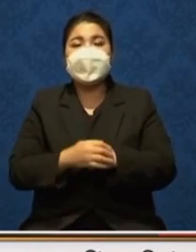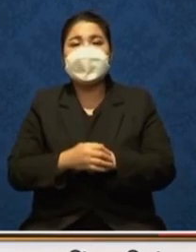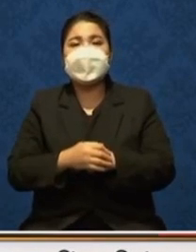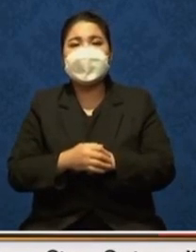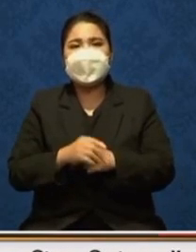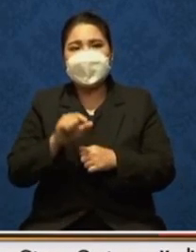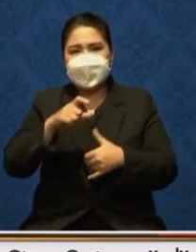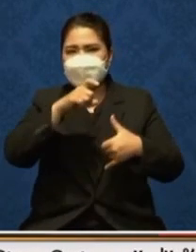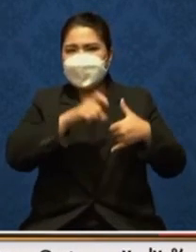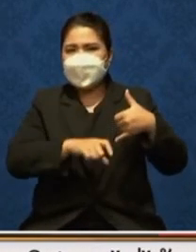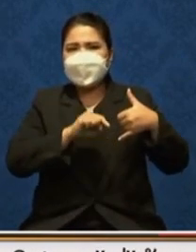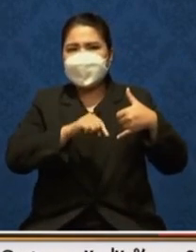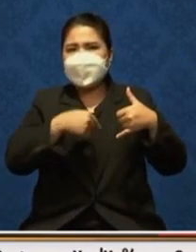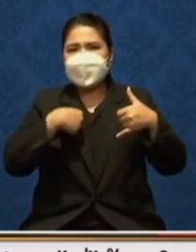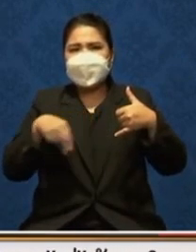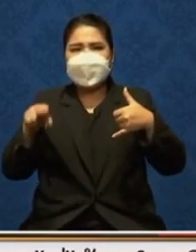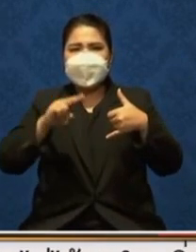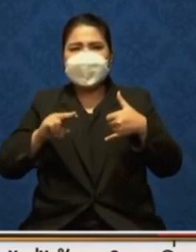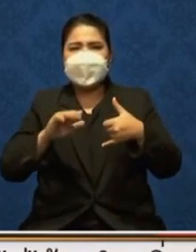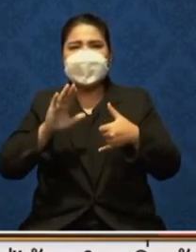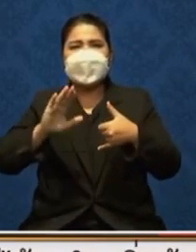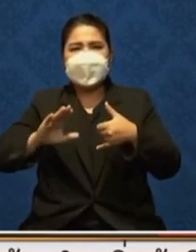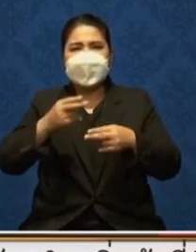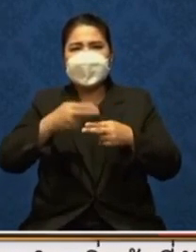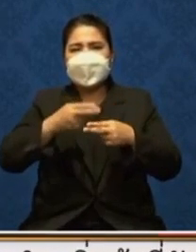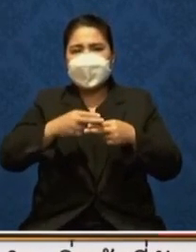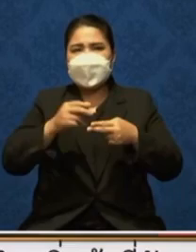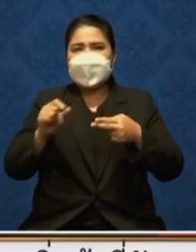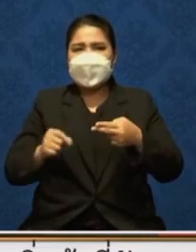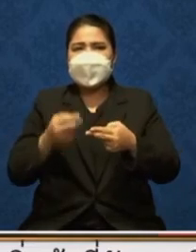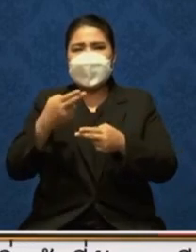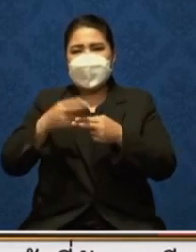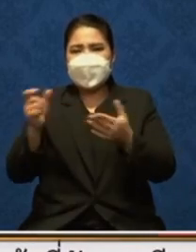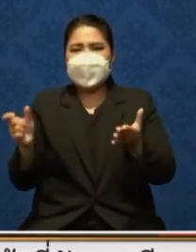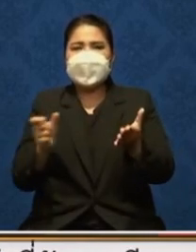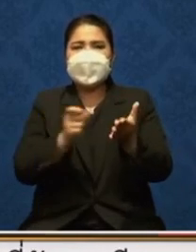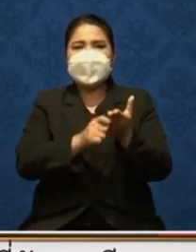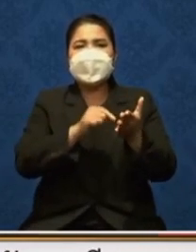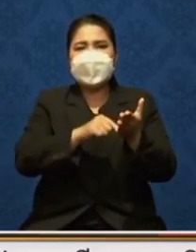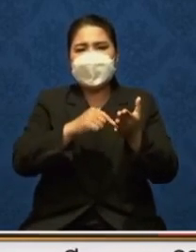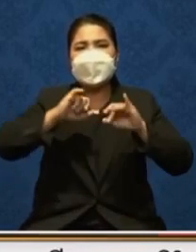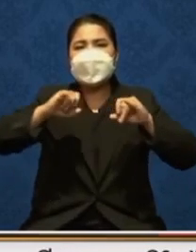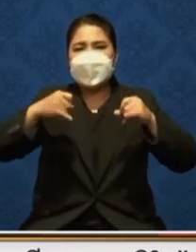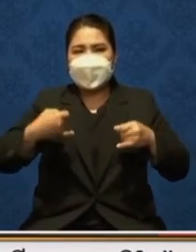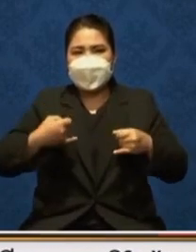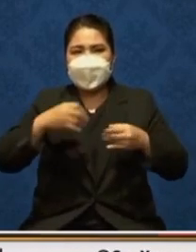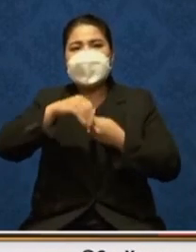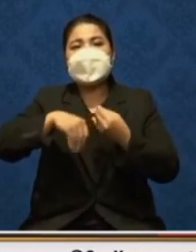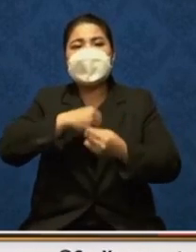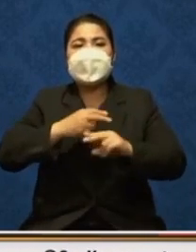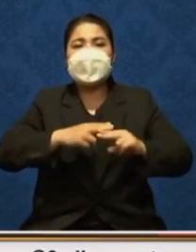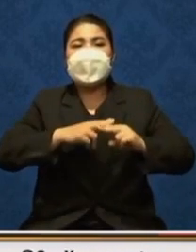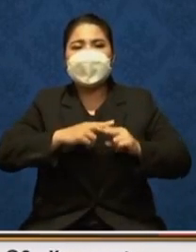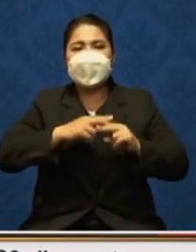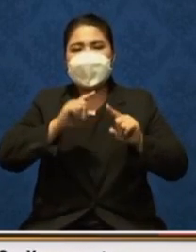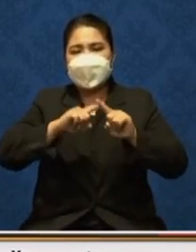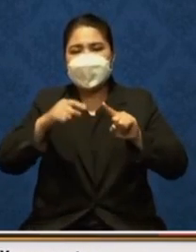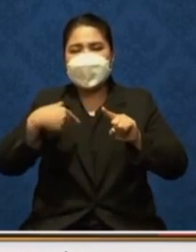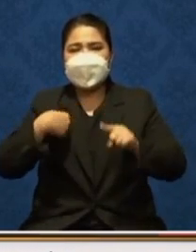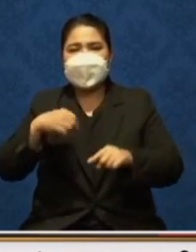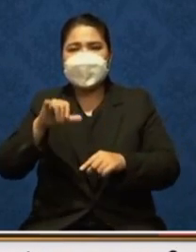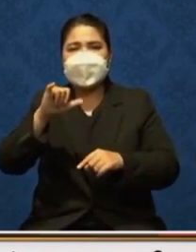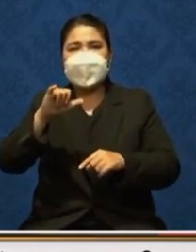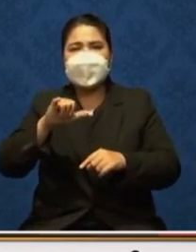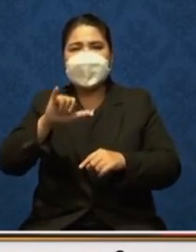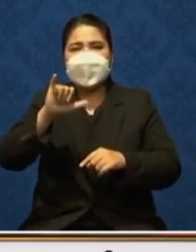ชอบมีพิรกรรมในกใช้ชื่อของโอมินีมาใส่เปนเอกสารวเปเจาของธุกิตัเองแต่ในความเป็จริง นายศษยามที่